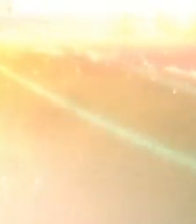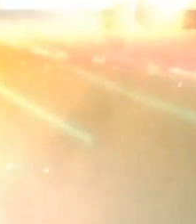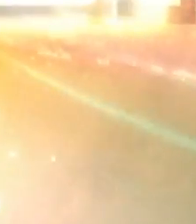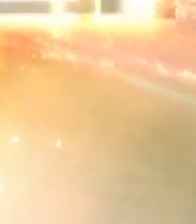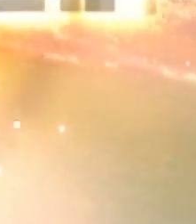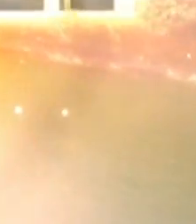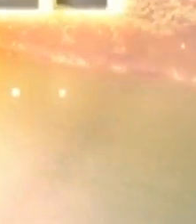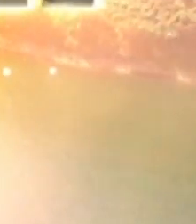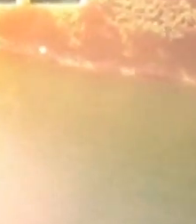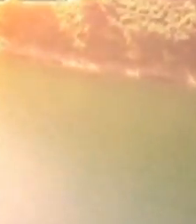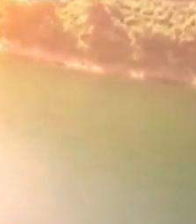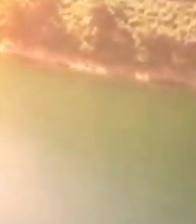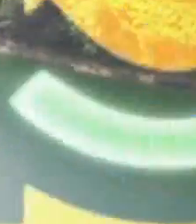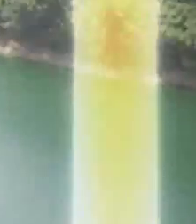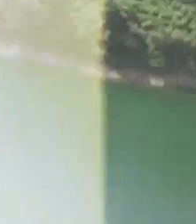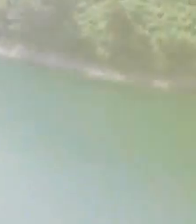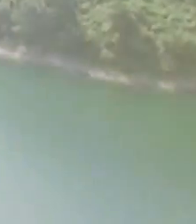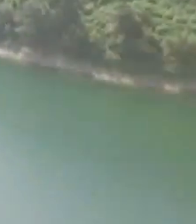me